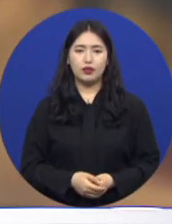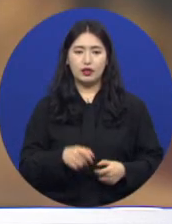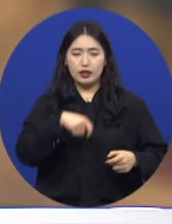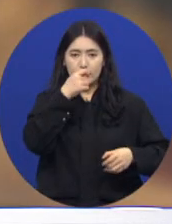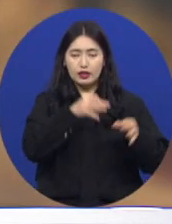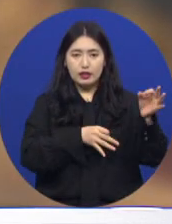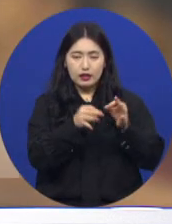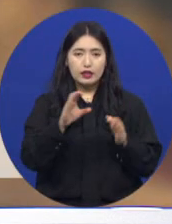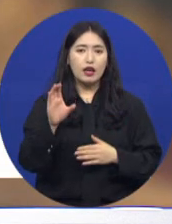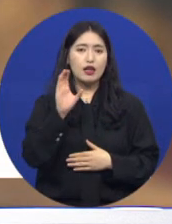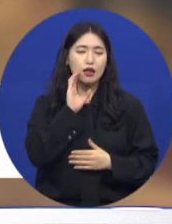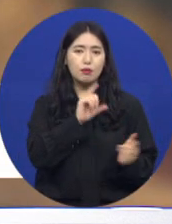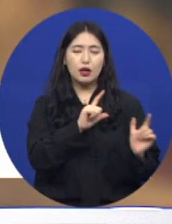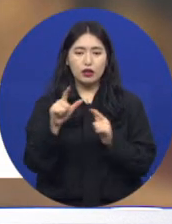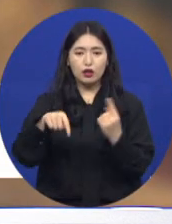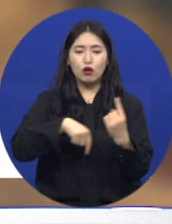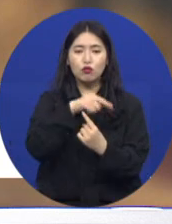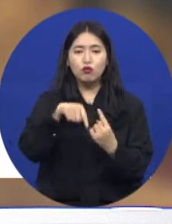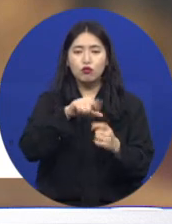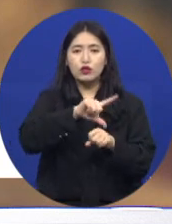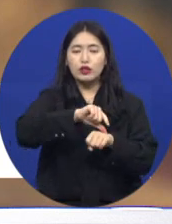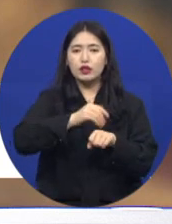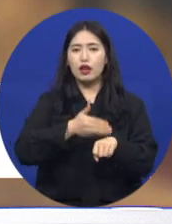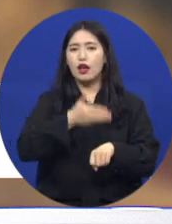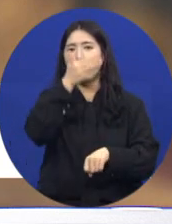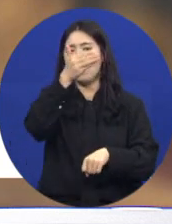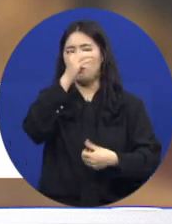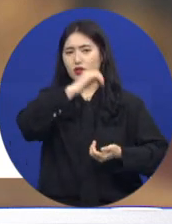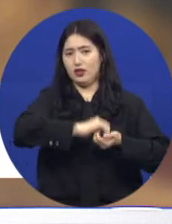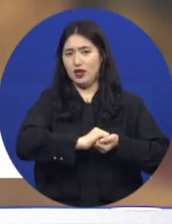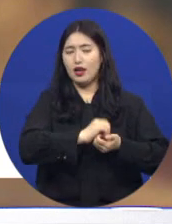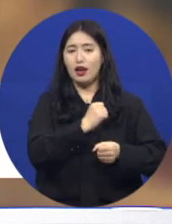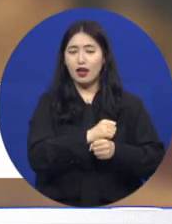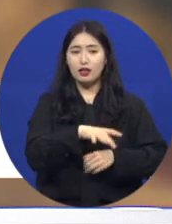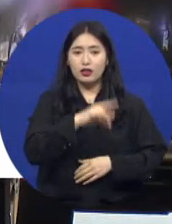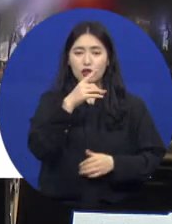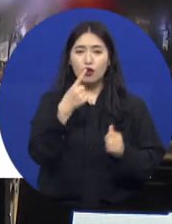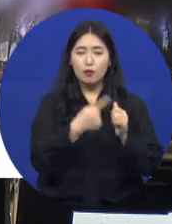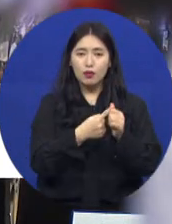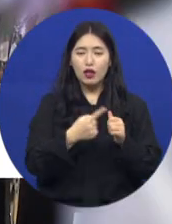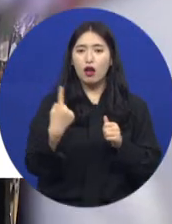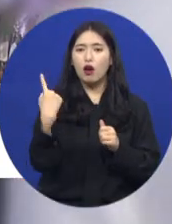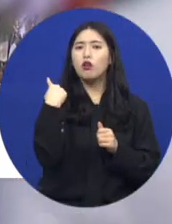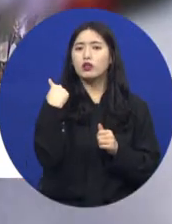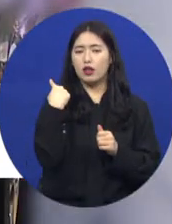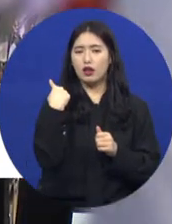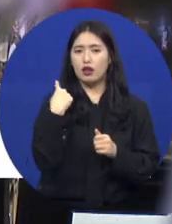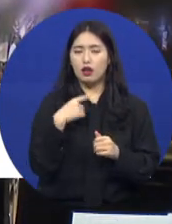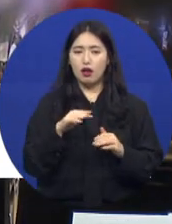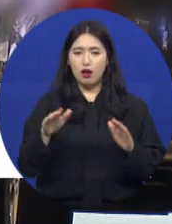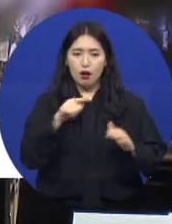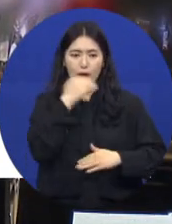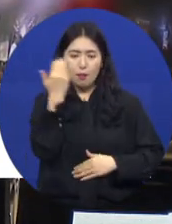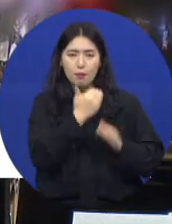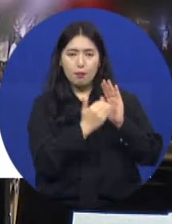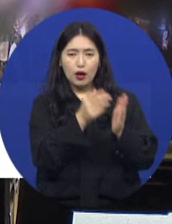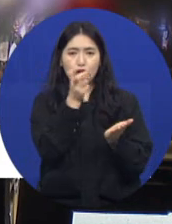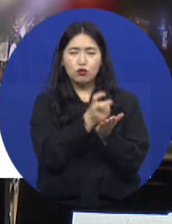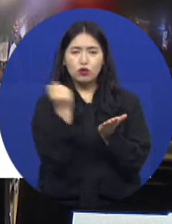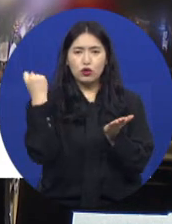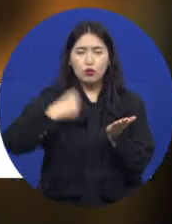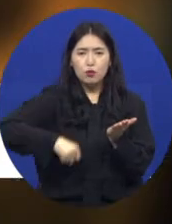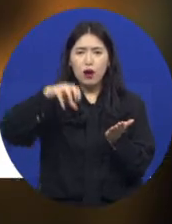식당과 카페 등의 영업시간이 밤 9시까지로 제한된 첫날이었던 어제 방역수칙 위반 업소 두